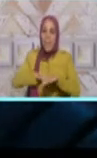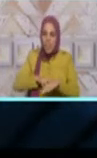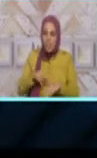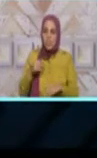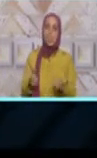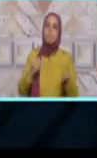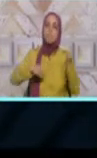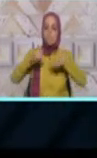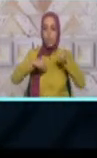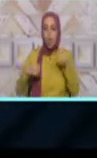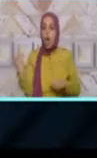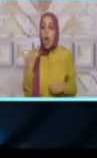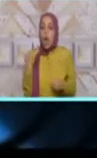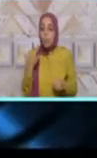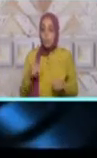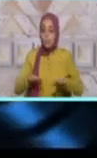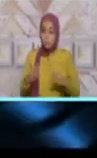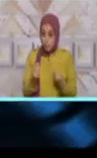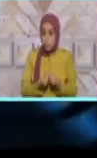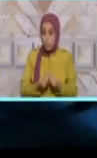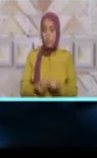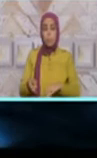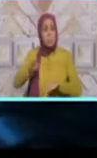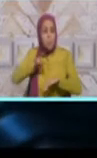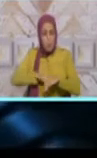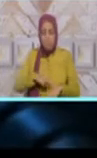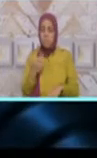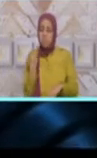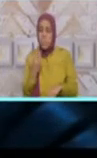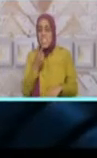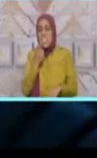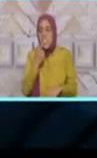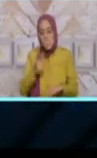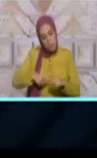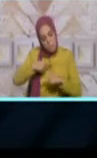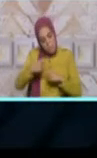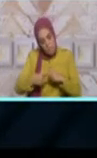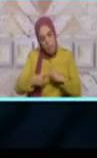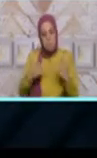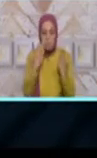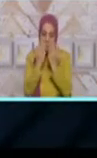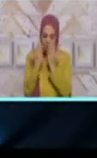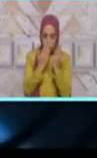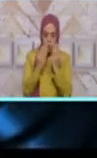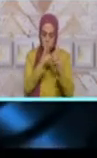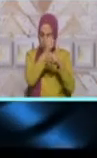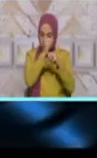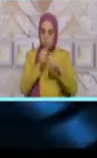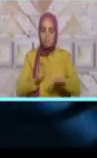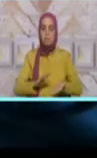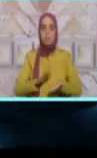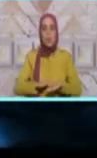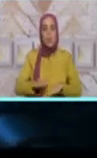الصناعه المهمه انه اللي تمت بعد ثلاث سنوات من الدراسات الجاده والانفاق الضخم،